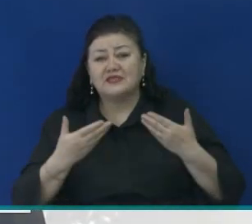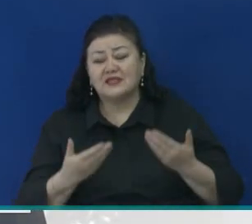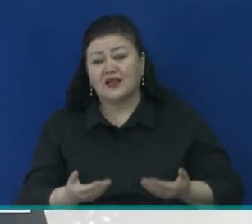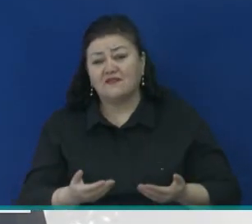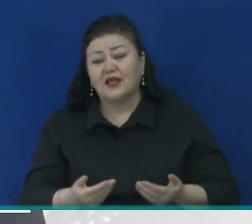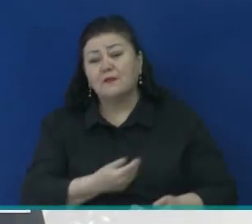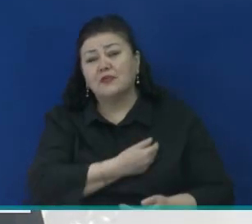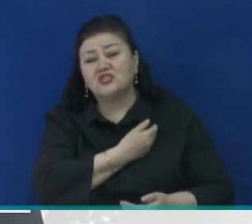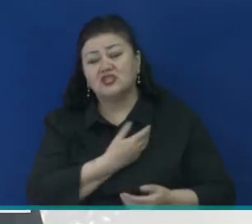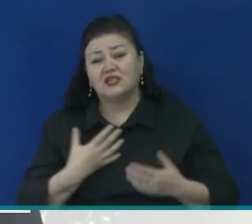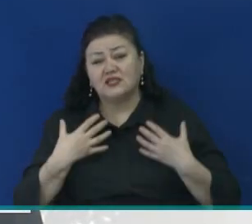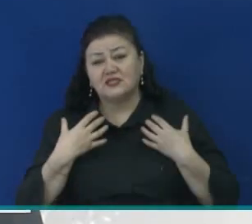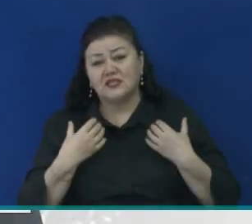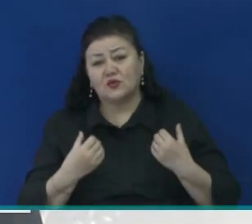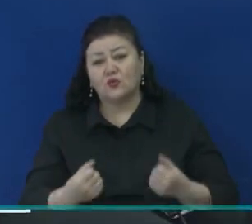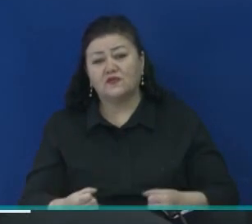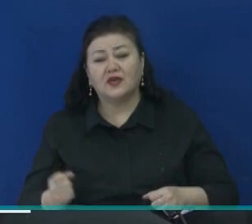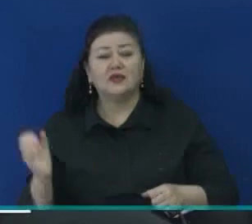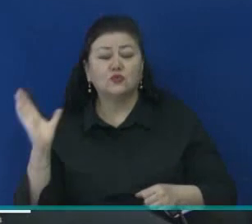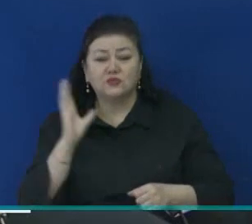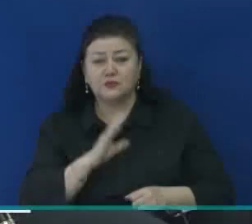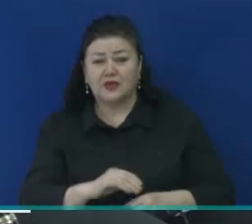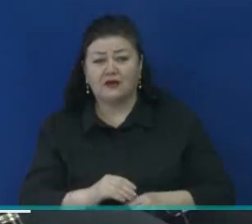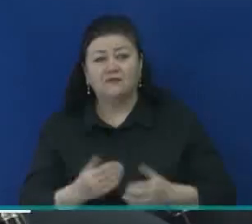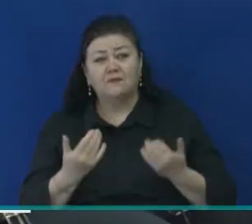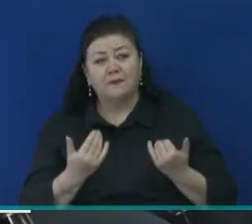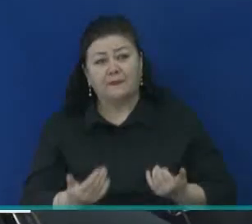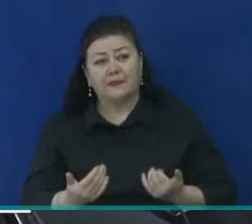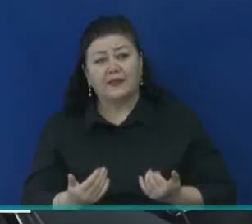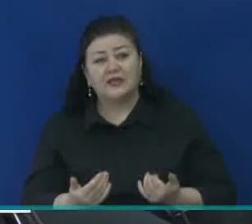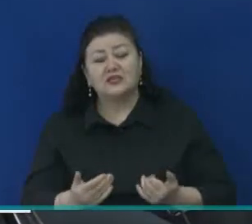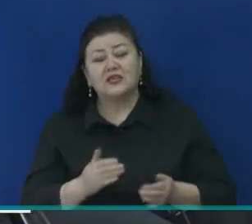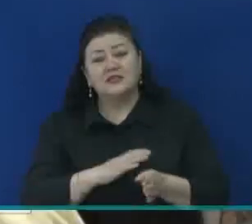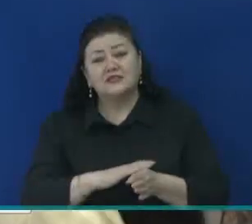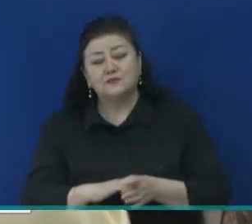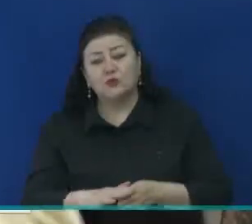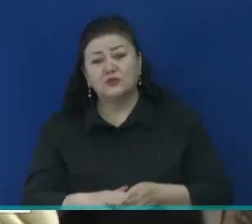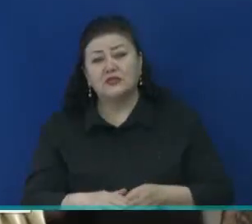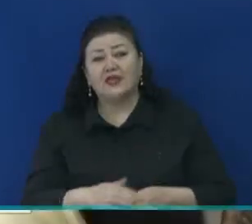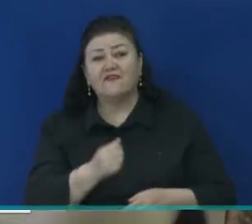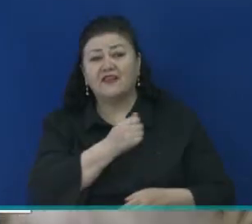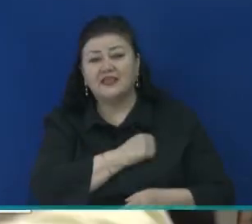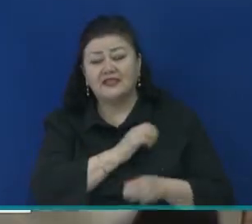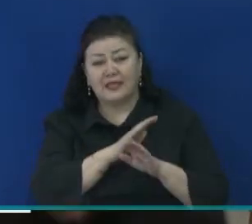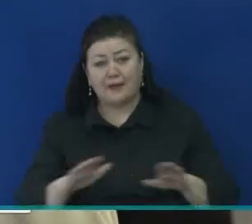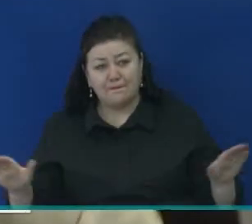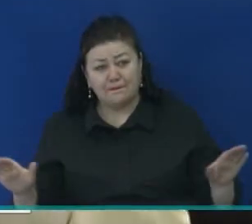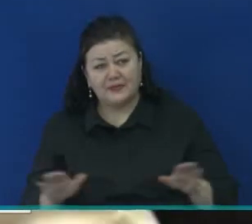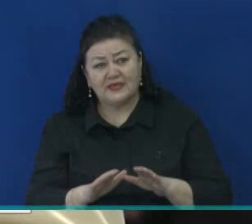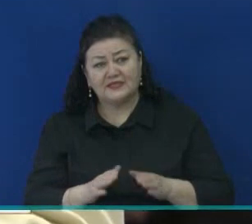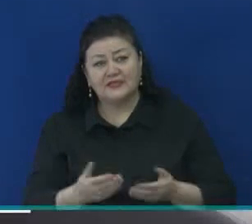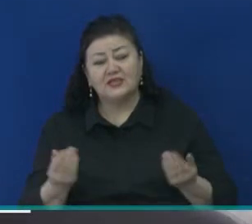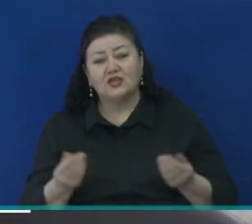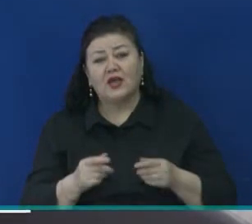оларға денсаулық пен амандық тілеп қайтты. Хор түрлі әскери патриоттық әндерді орындады. Сонымен қатар кеште көрерменге көк орамал